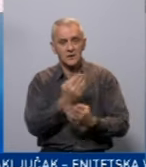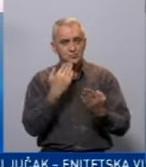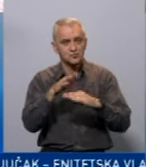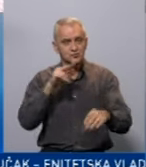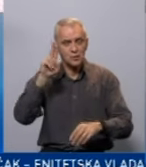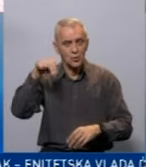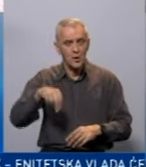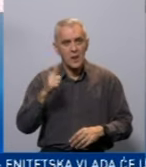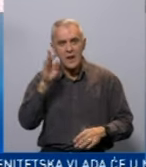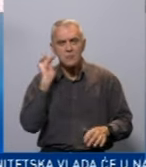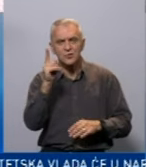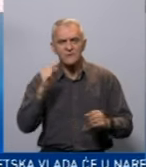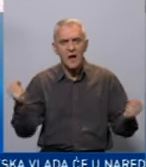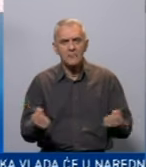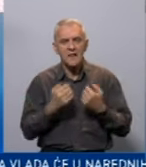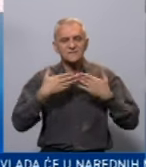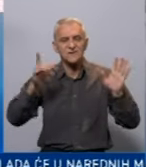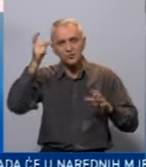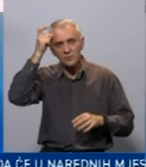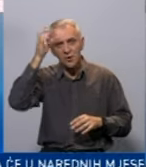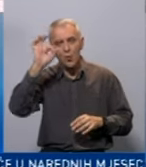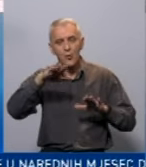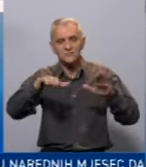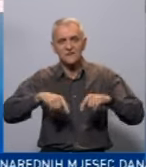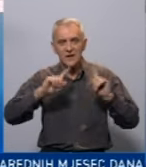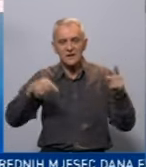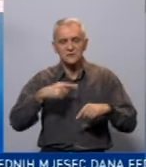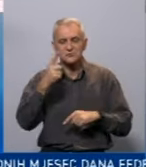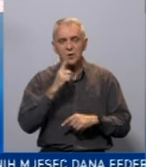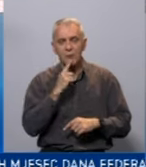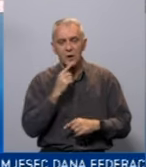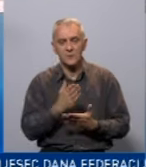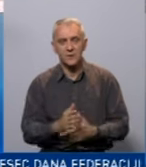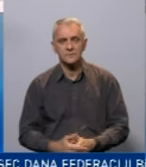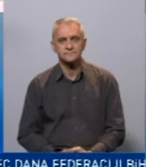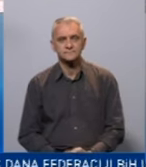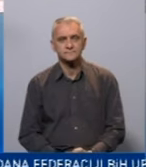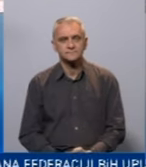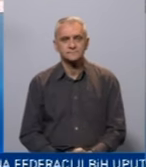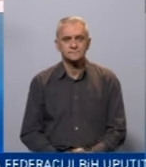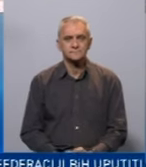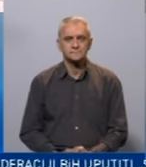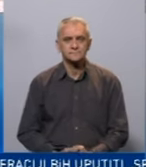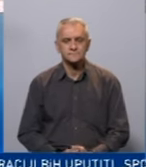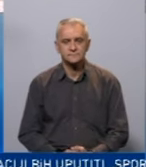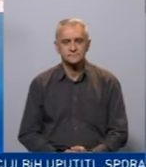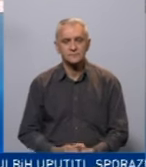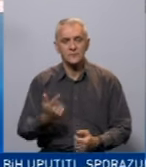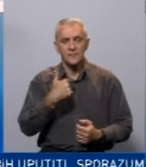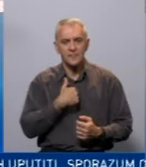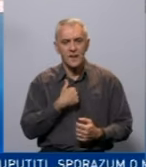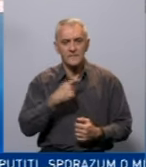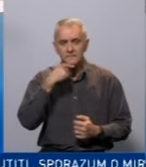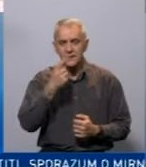te protivljenja i kampanju zvaničnog Beograda o usvajanju rezolucije koja je prethodila. Ja bih rekao